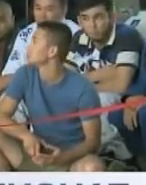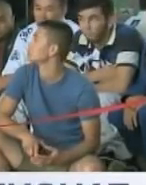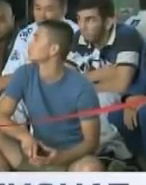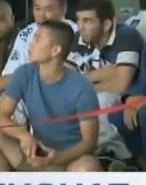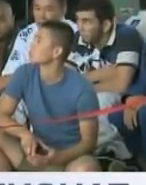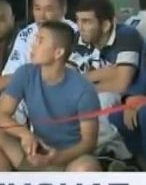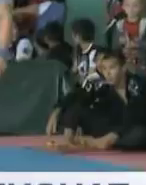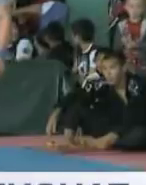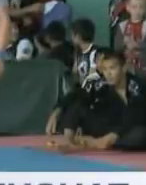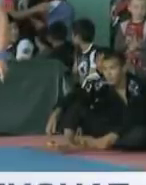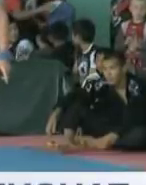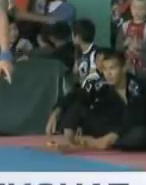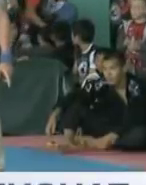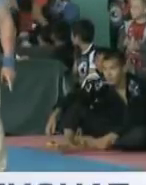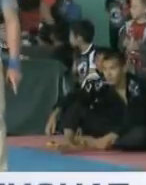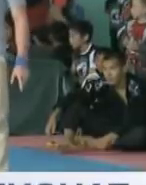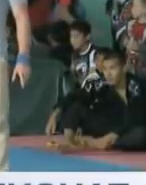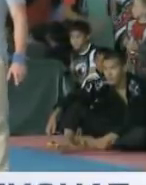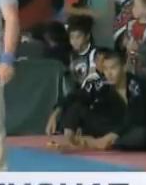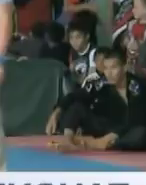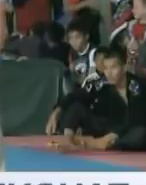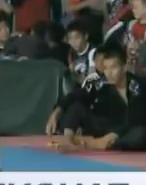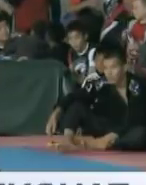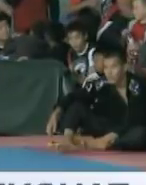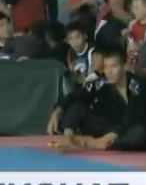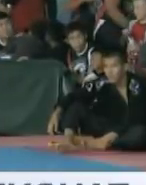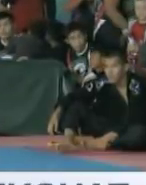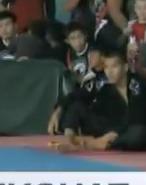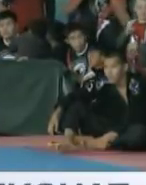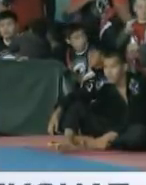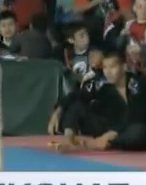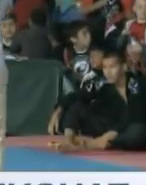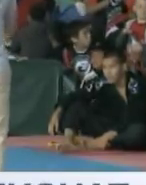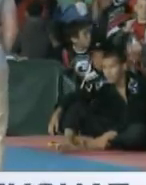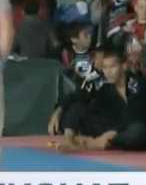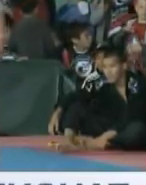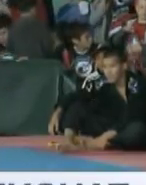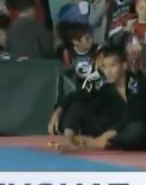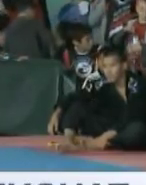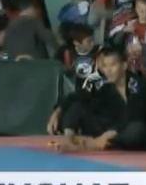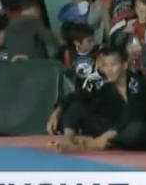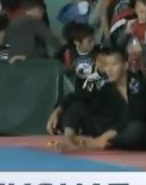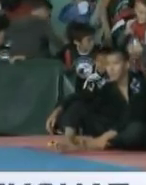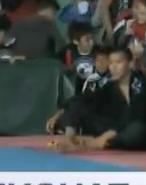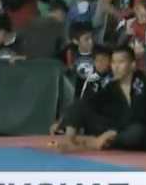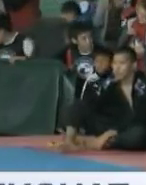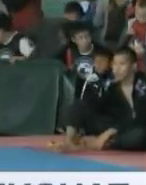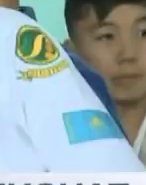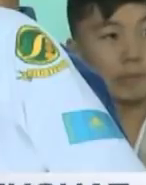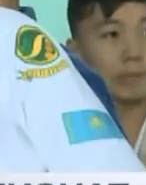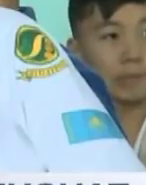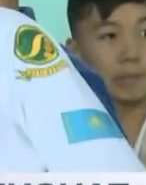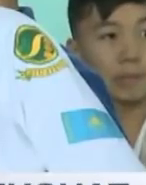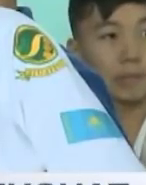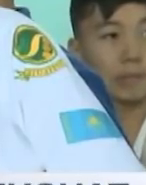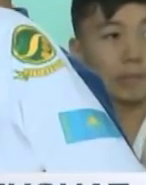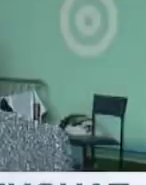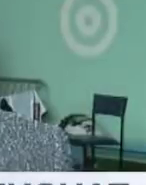күшін республикалық Қазақ батыры чемпионатында сынап көреді. Ол тамыздың 18 мен 19 күндері Астанада